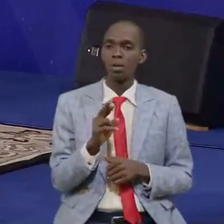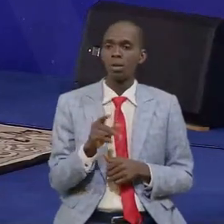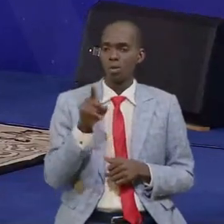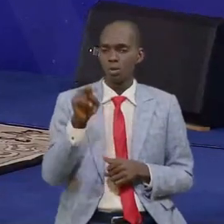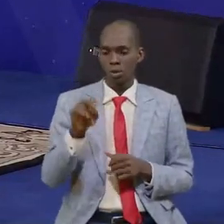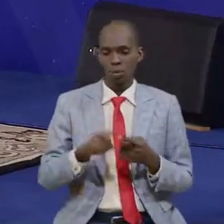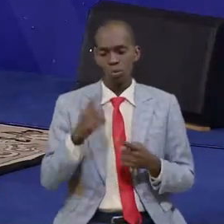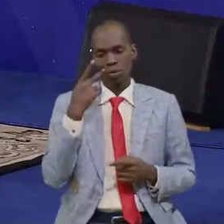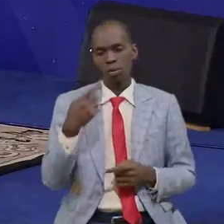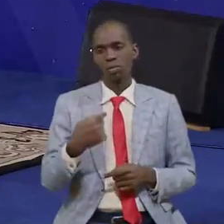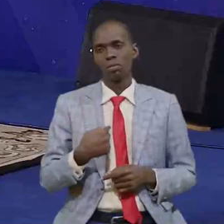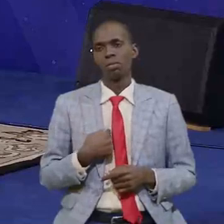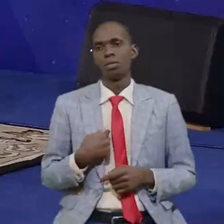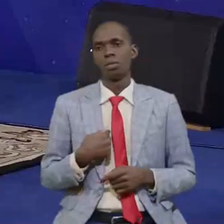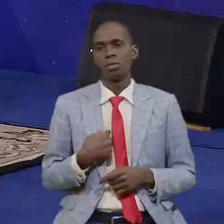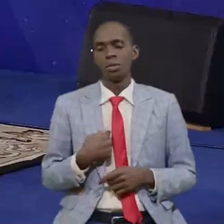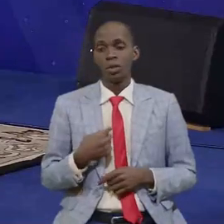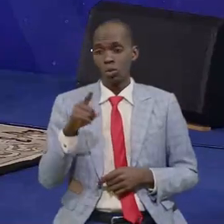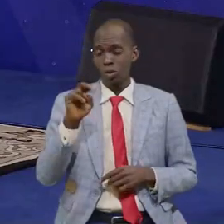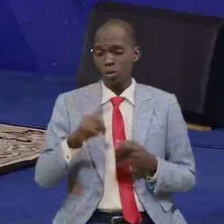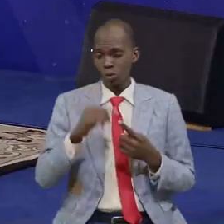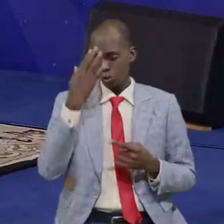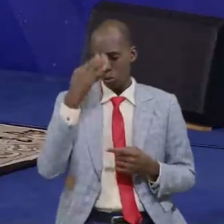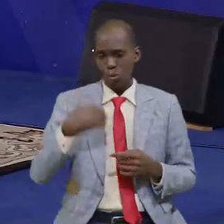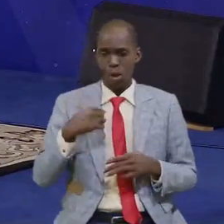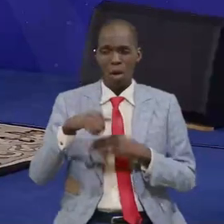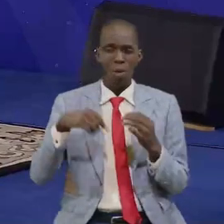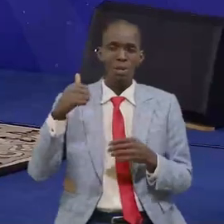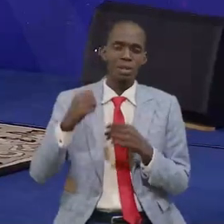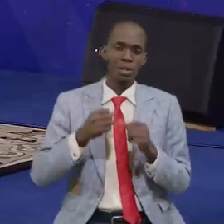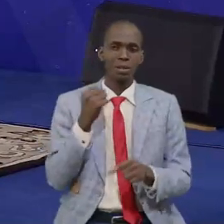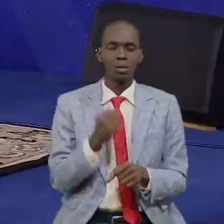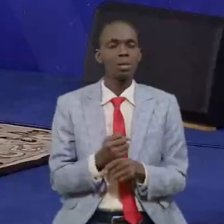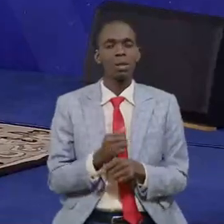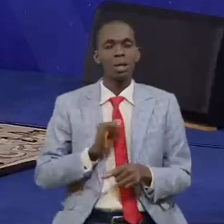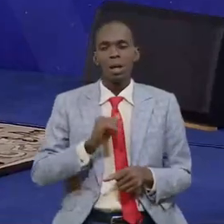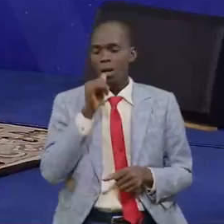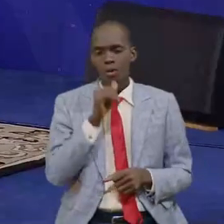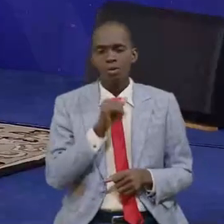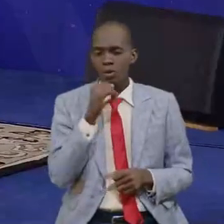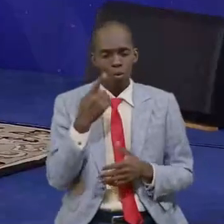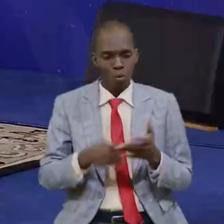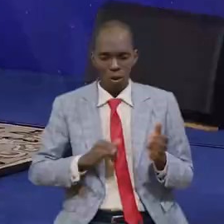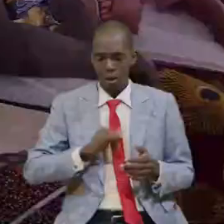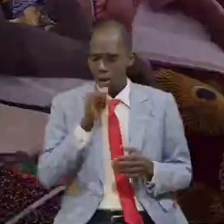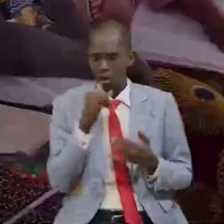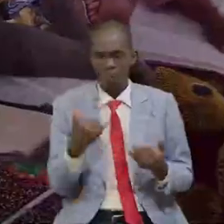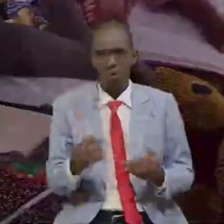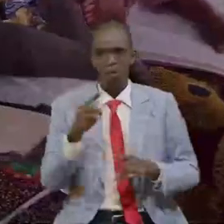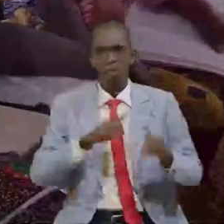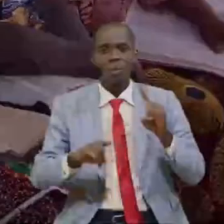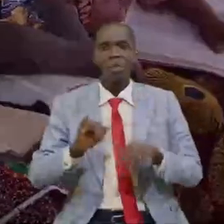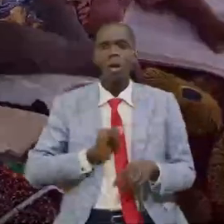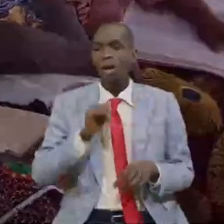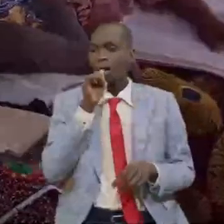voir. Dans 10 ans passés, je ne suis plus ce que j'étais. Répète-le pour toi-même.